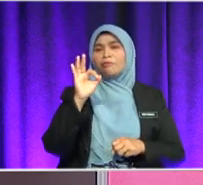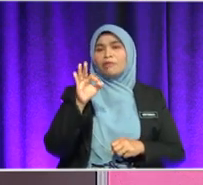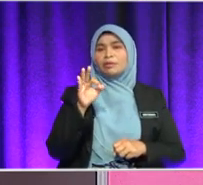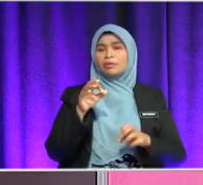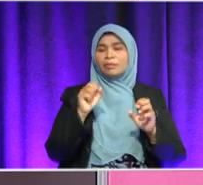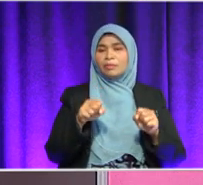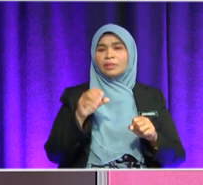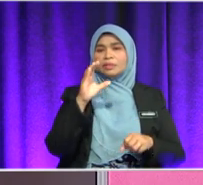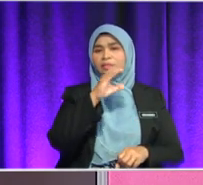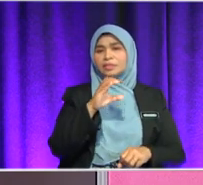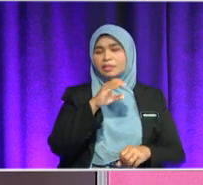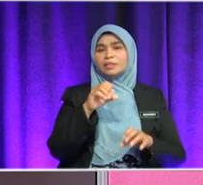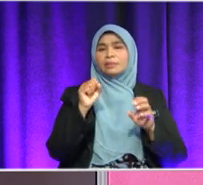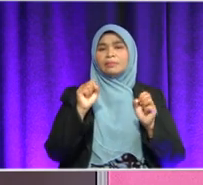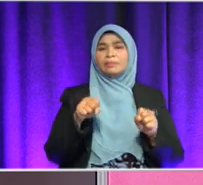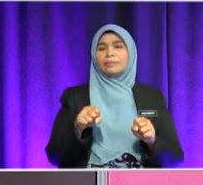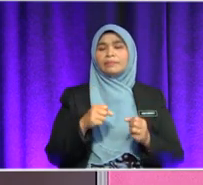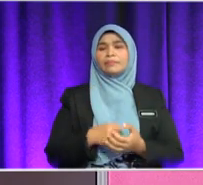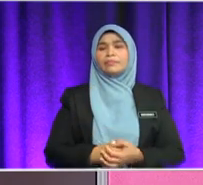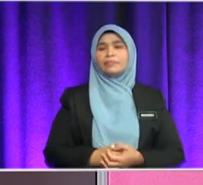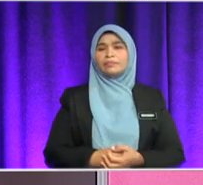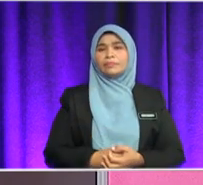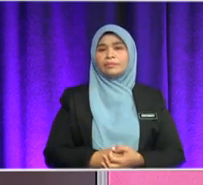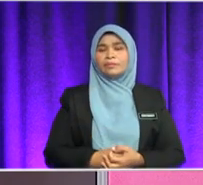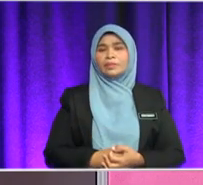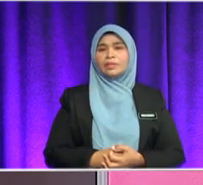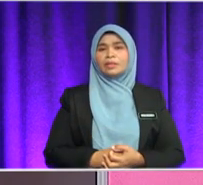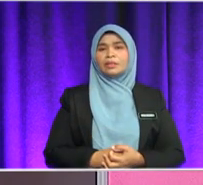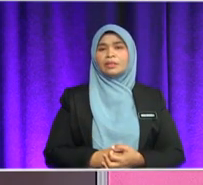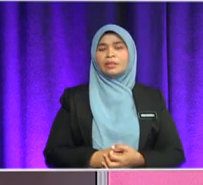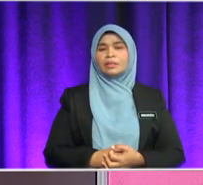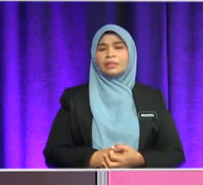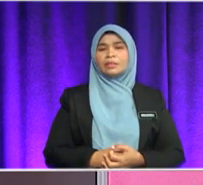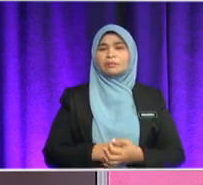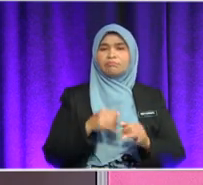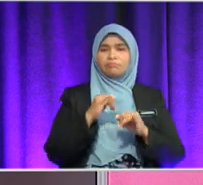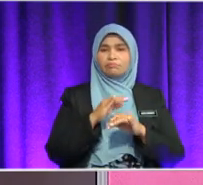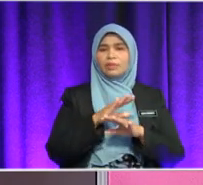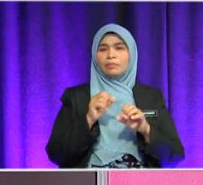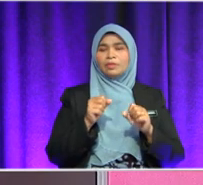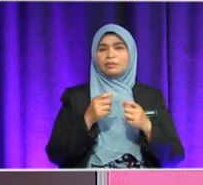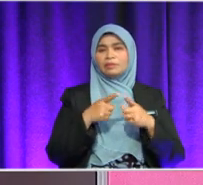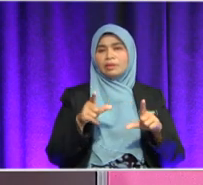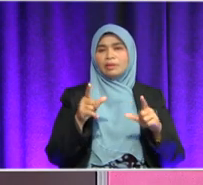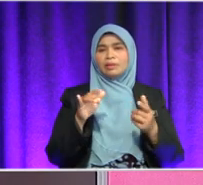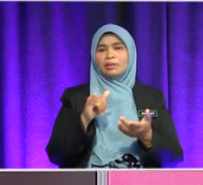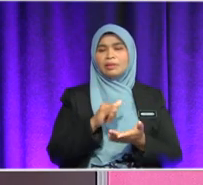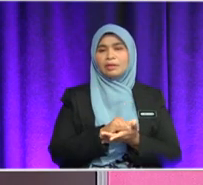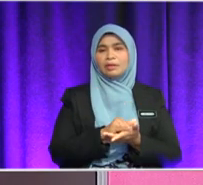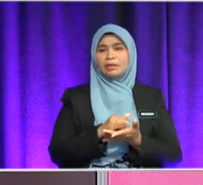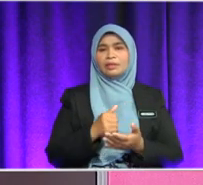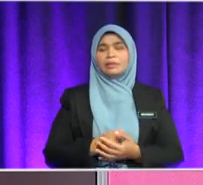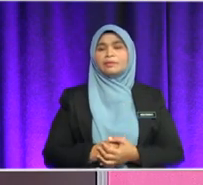boleh jangan sekali sambung dengan seterusnya jangan sesekali sambung Selain itu jangan